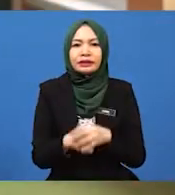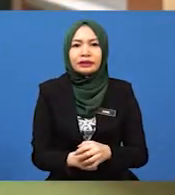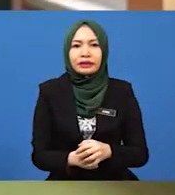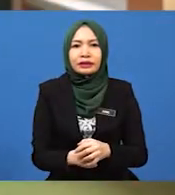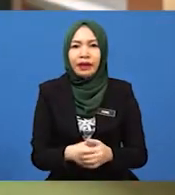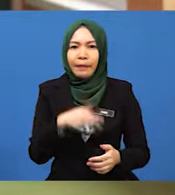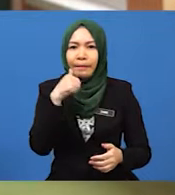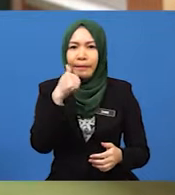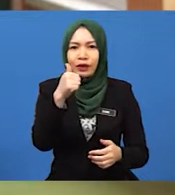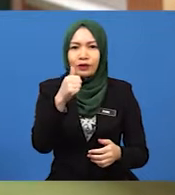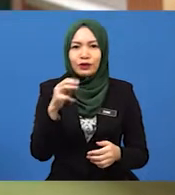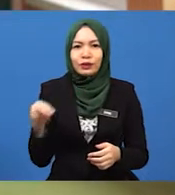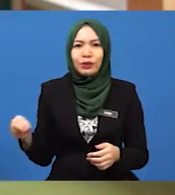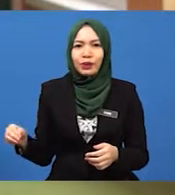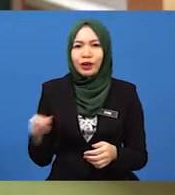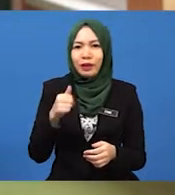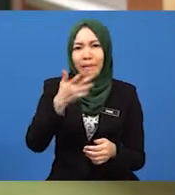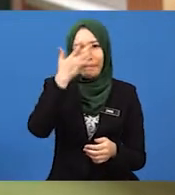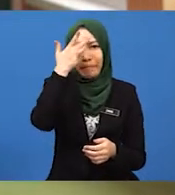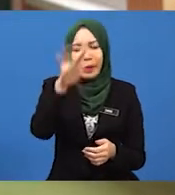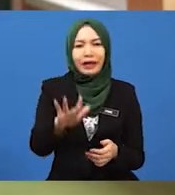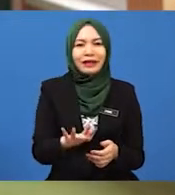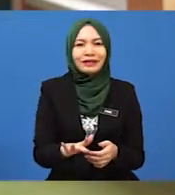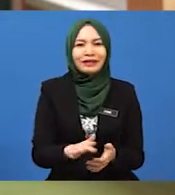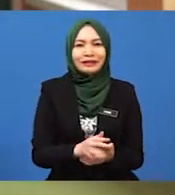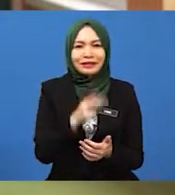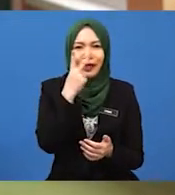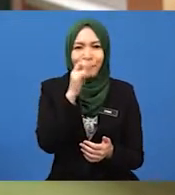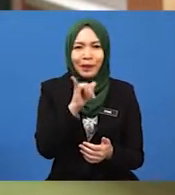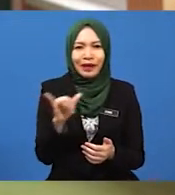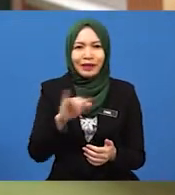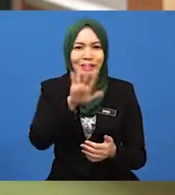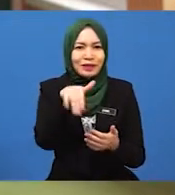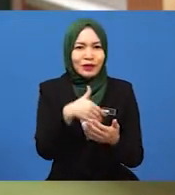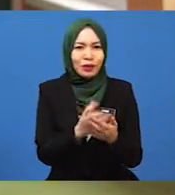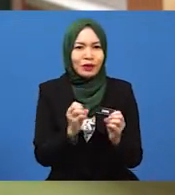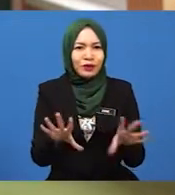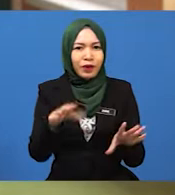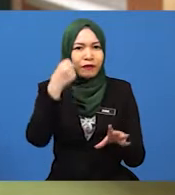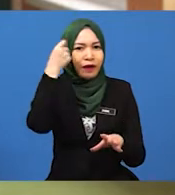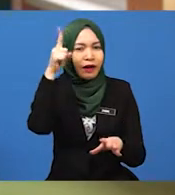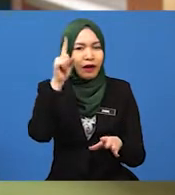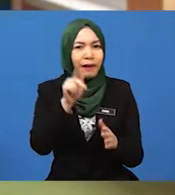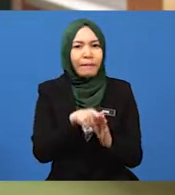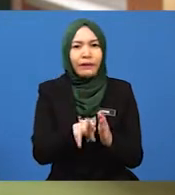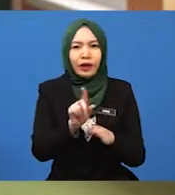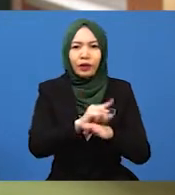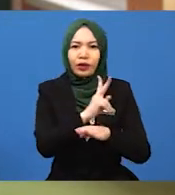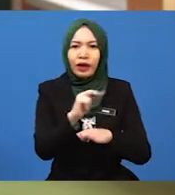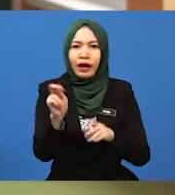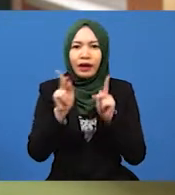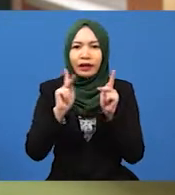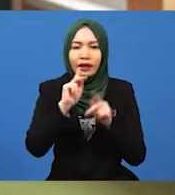Bagus, murid-murid. Kamu bijak. Nampaknya kamu sudah faham penggunaan kata